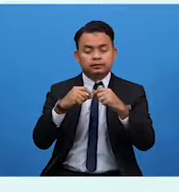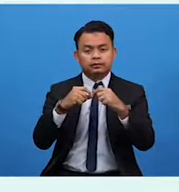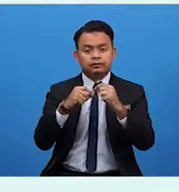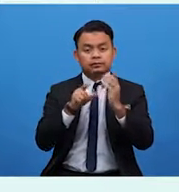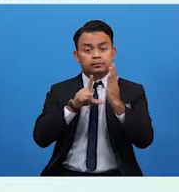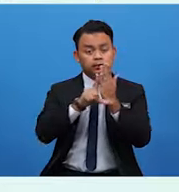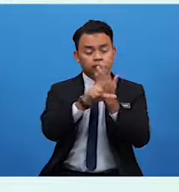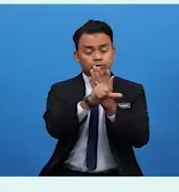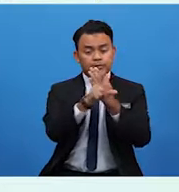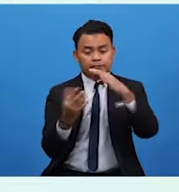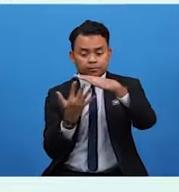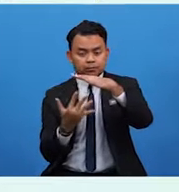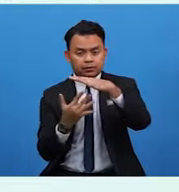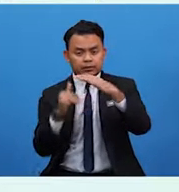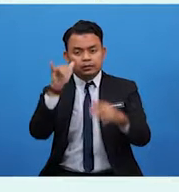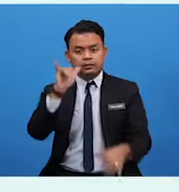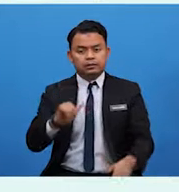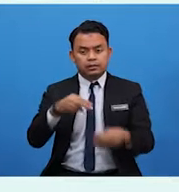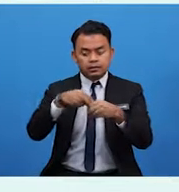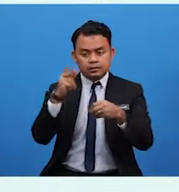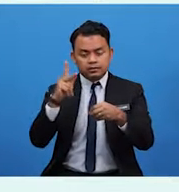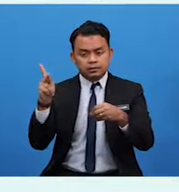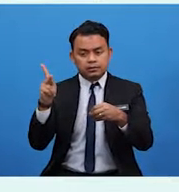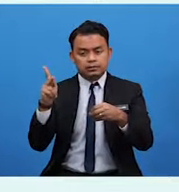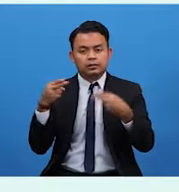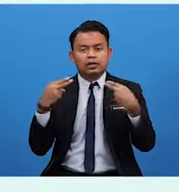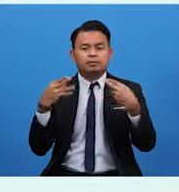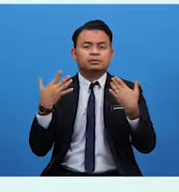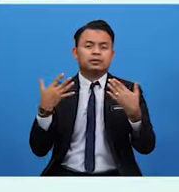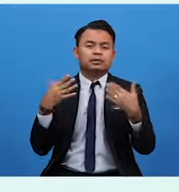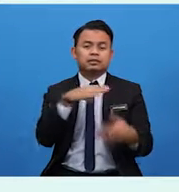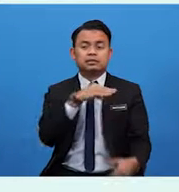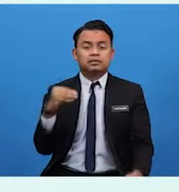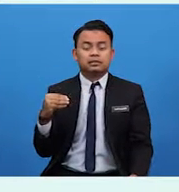yang menghasilkan haba panas dan wap air.